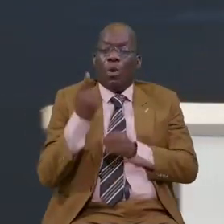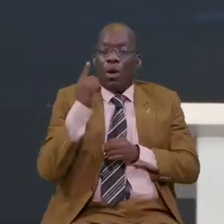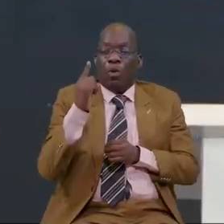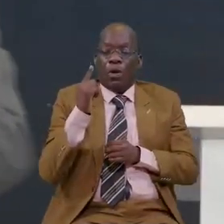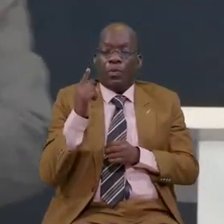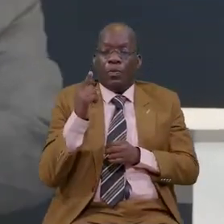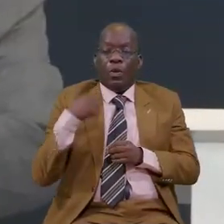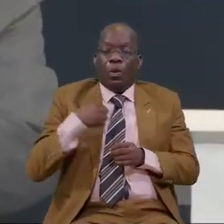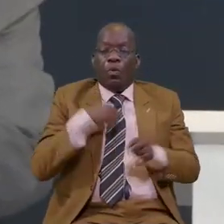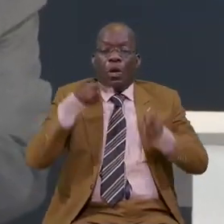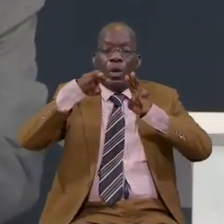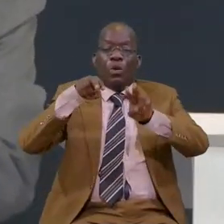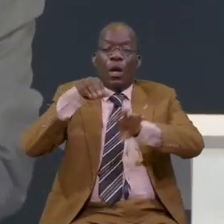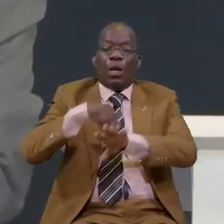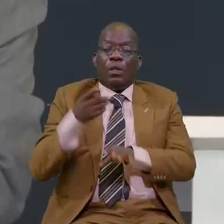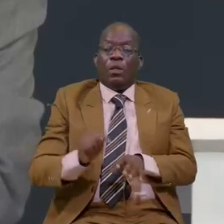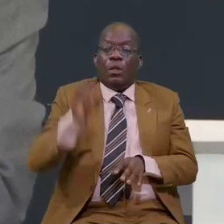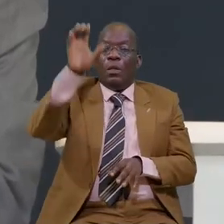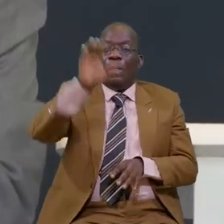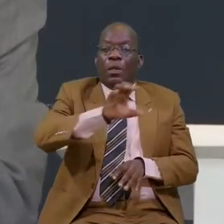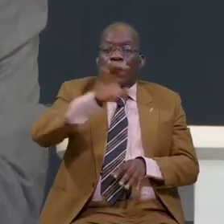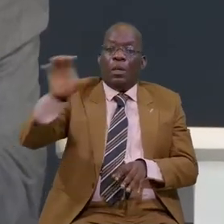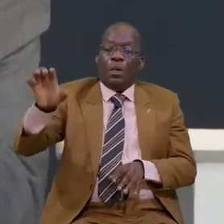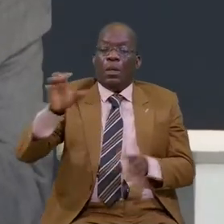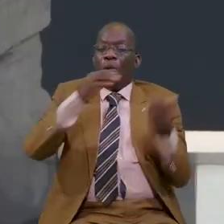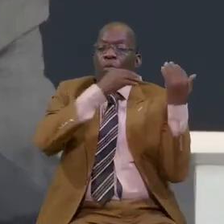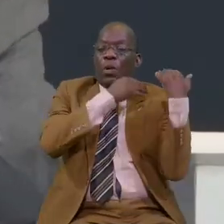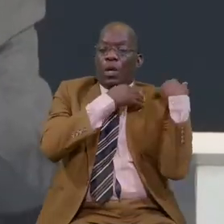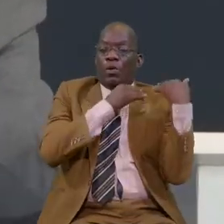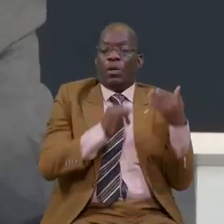points dans le message. Premièrement,